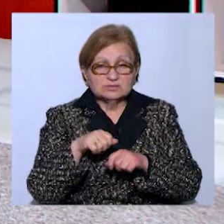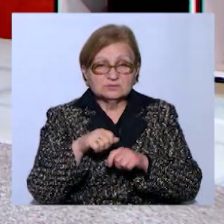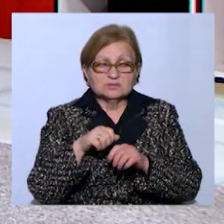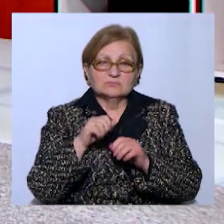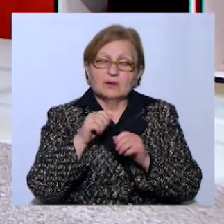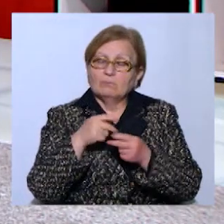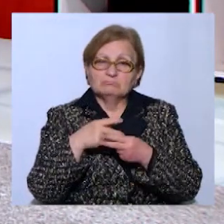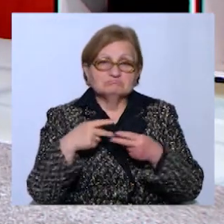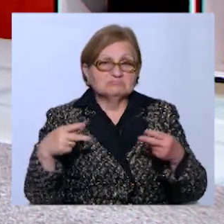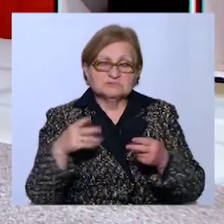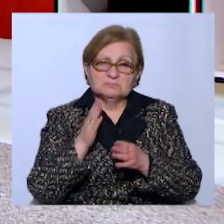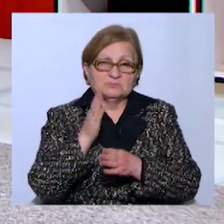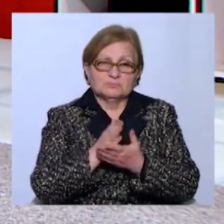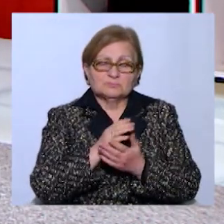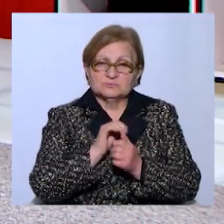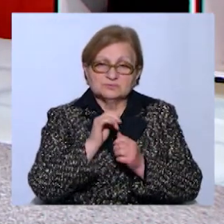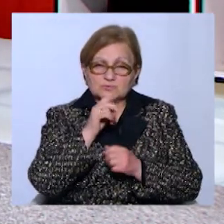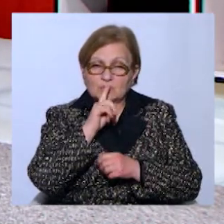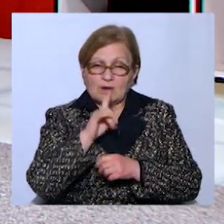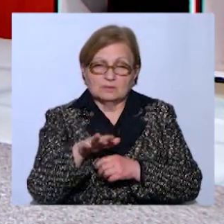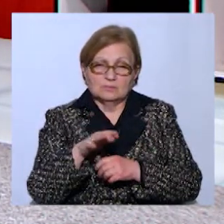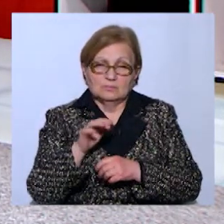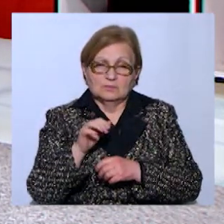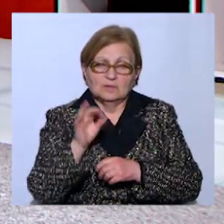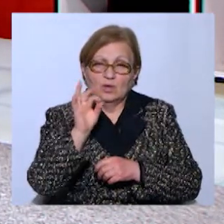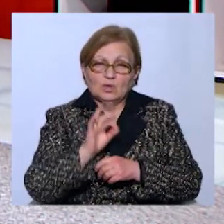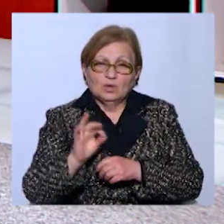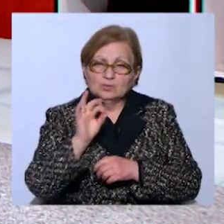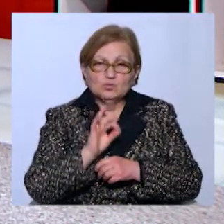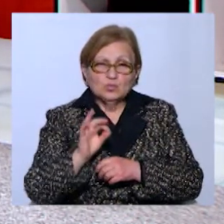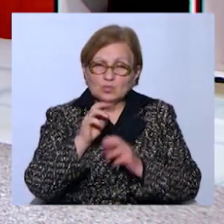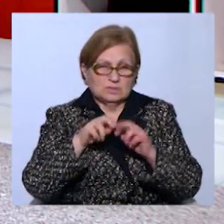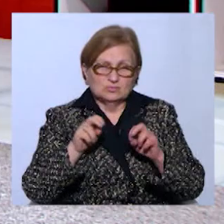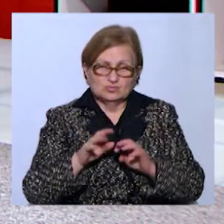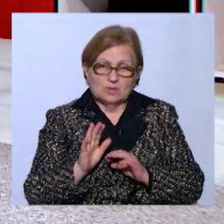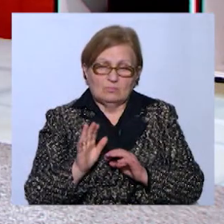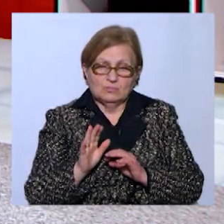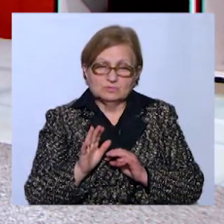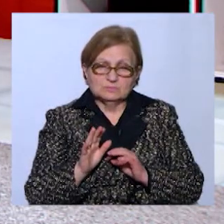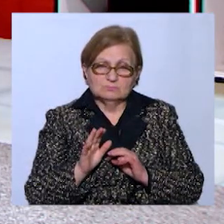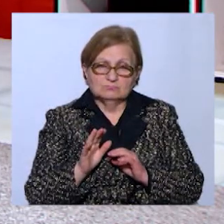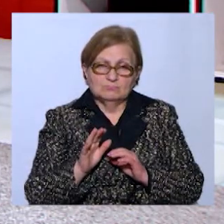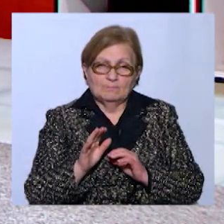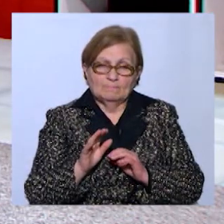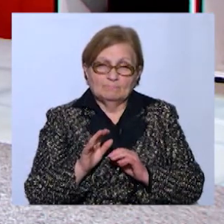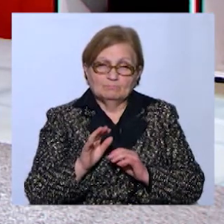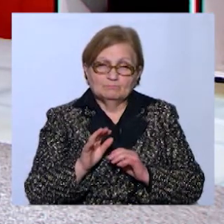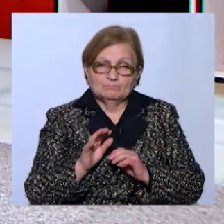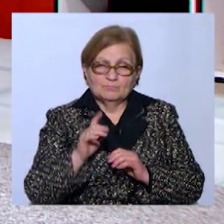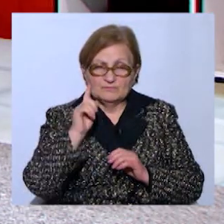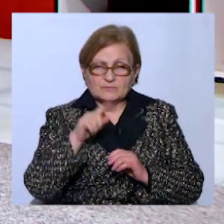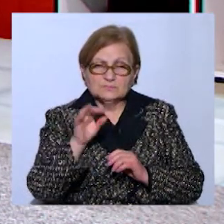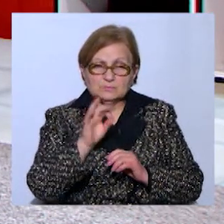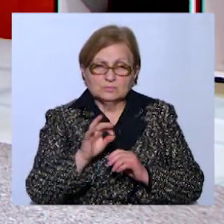პირდაპირ პროპორციული დამოკიდებულება. ესე შეიძლება. ამიტომ მარტო 0-0-ით ნუში ამოწმებთ, ხომ? ანუ აი მაგალითად 0-0. ვიცით, რომ